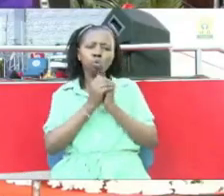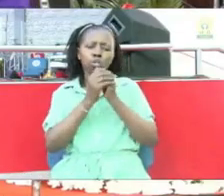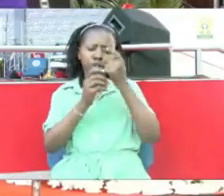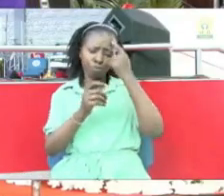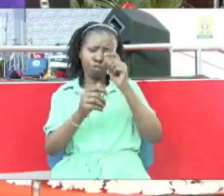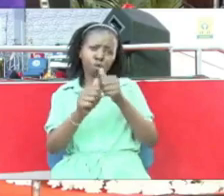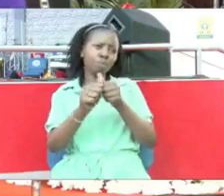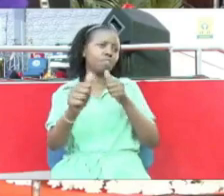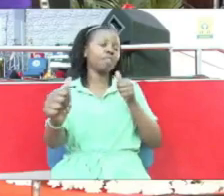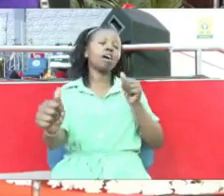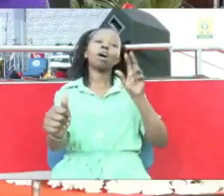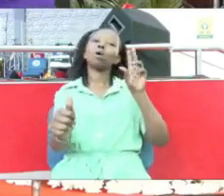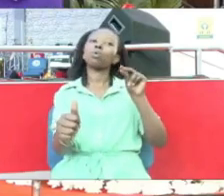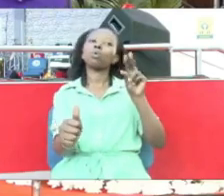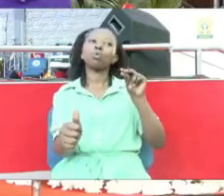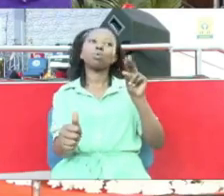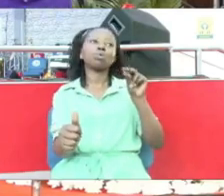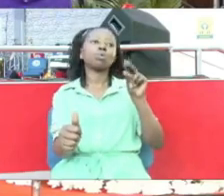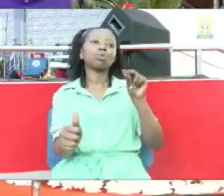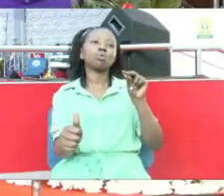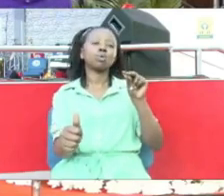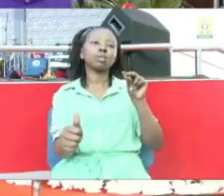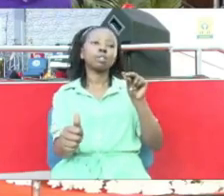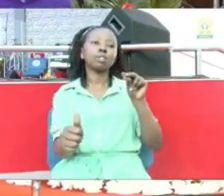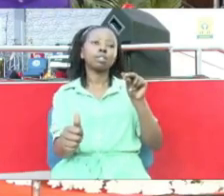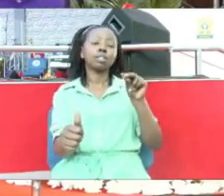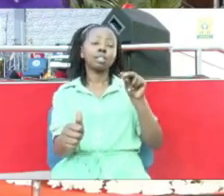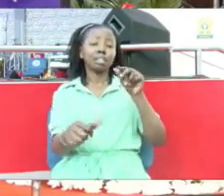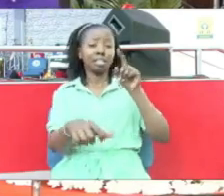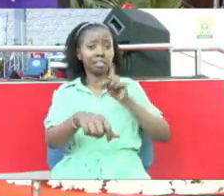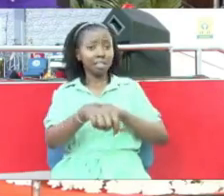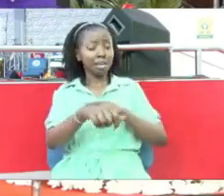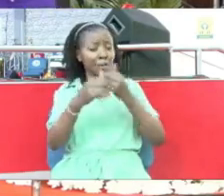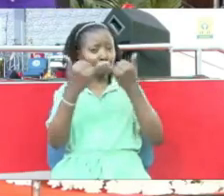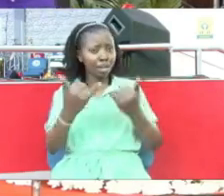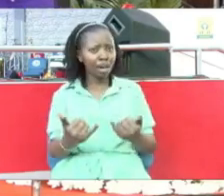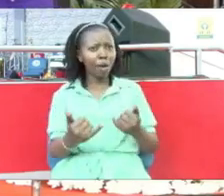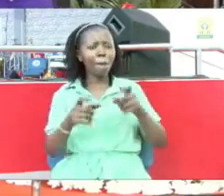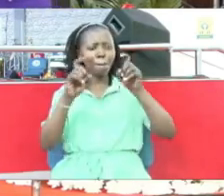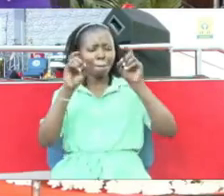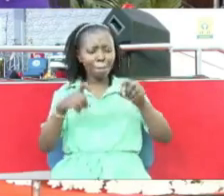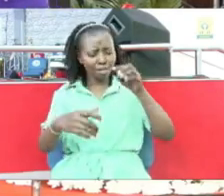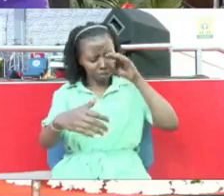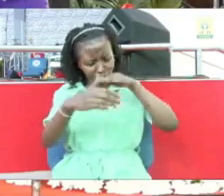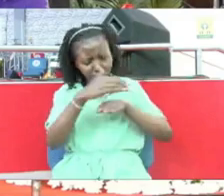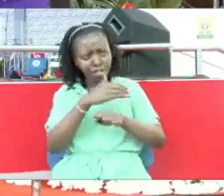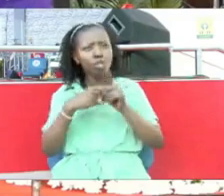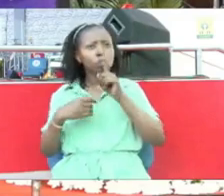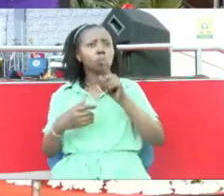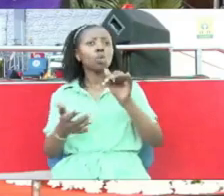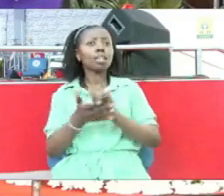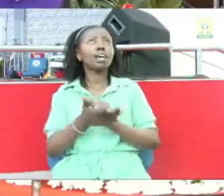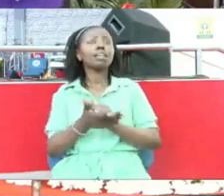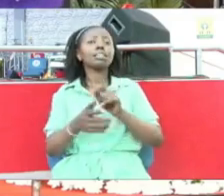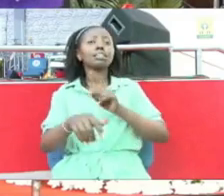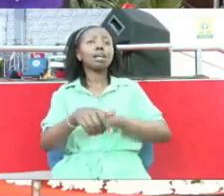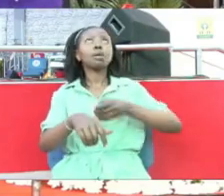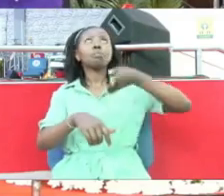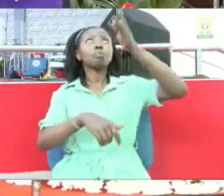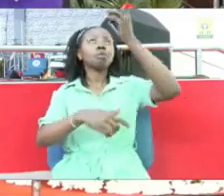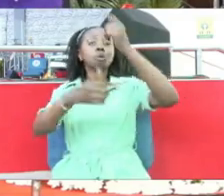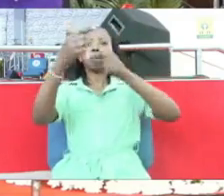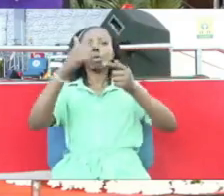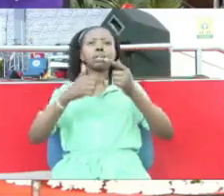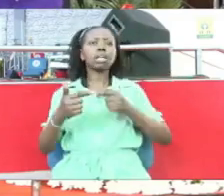Ndugu yangu usiweze kuabudu ukiwa bali. In this season you must enter so that when the cloud is engulfing your